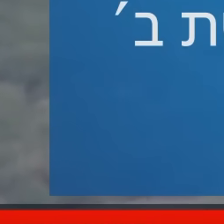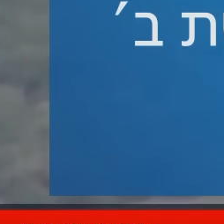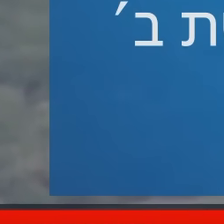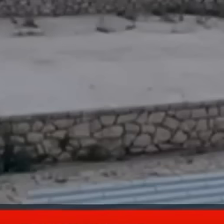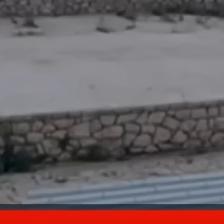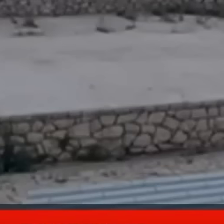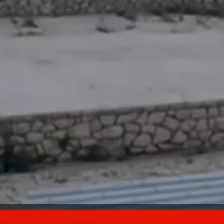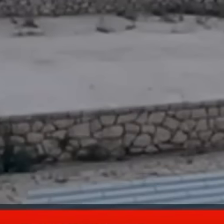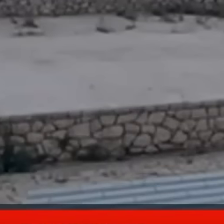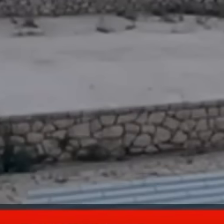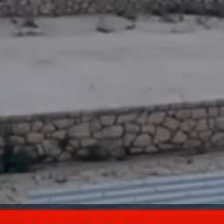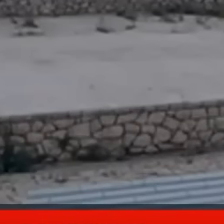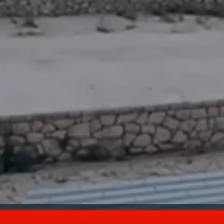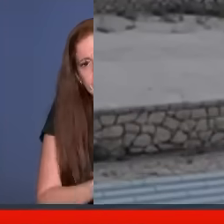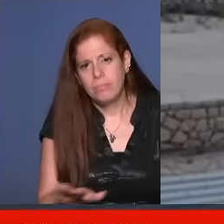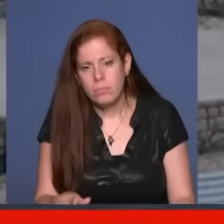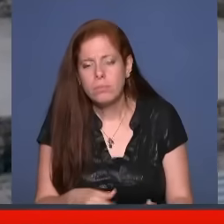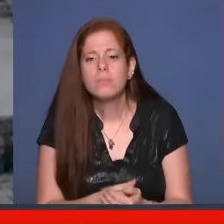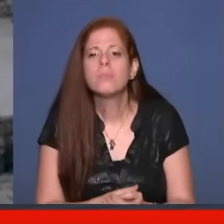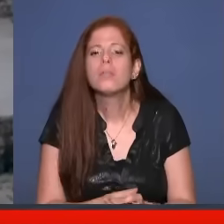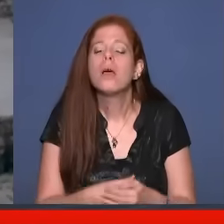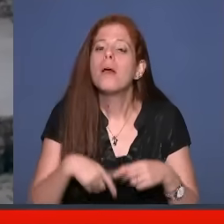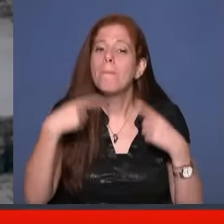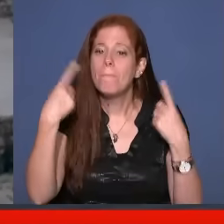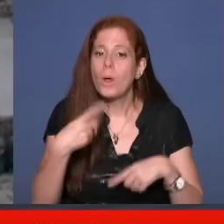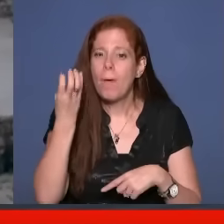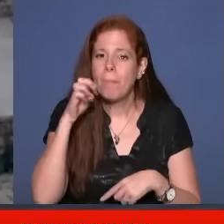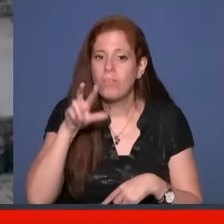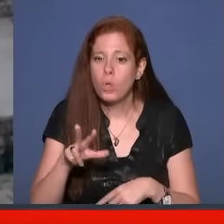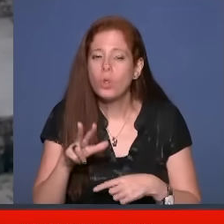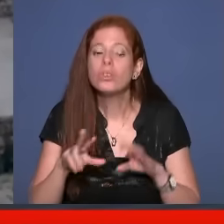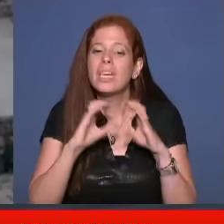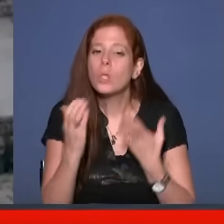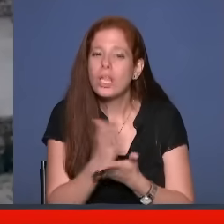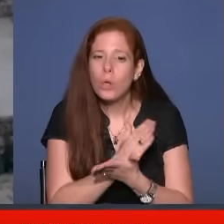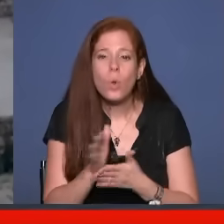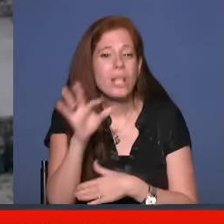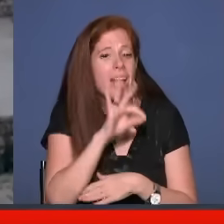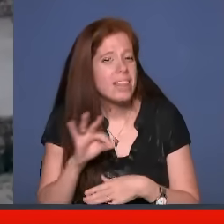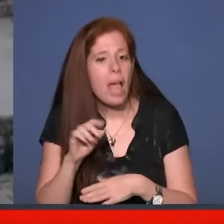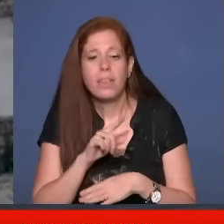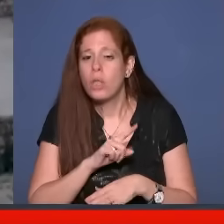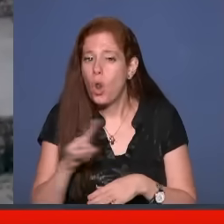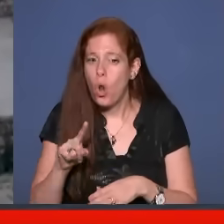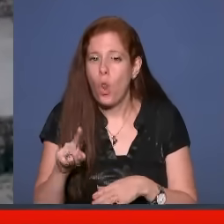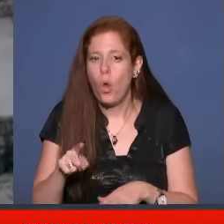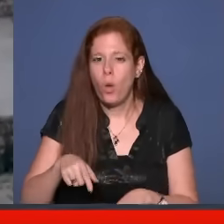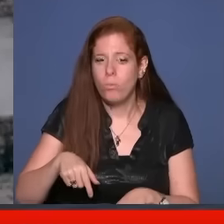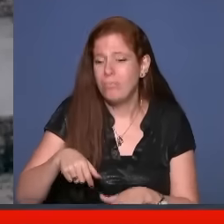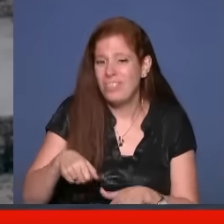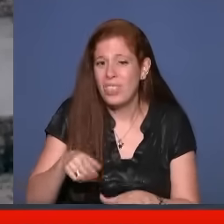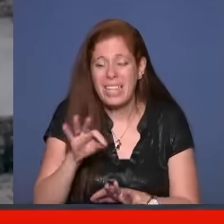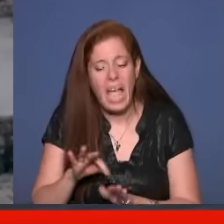הרבה באוויר. עדיין ביום ה-43, כיתות הכוננות עדיין לא מזוודות, עדיין חסרים כני